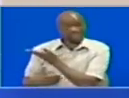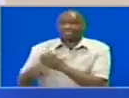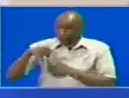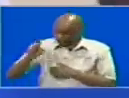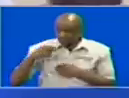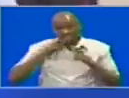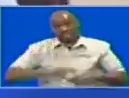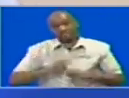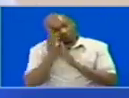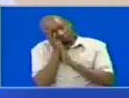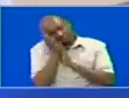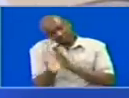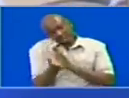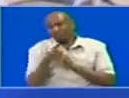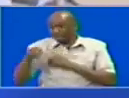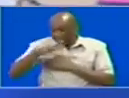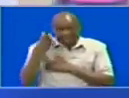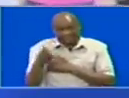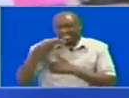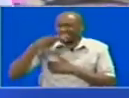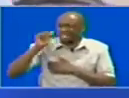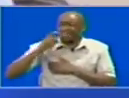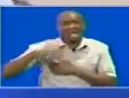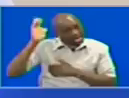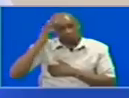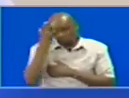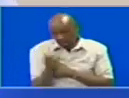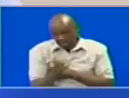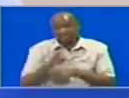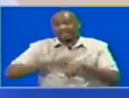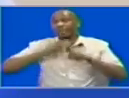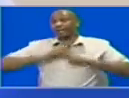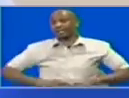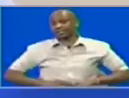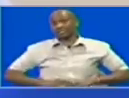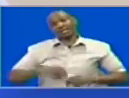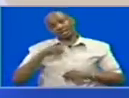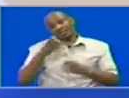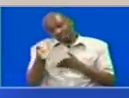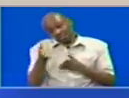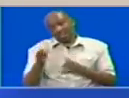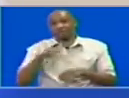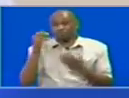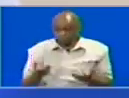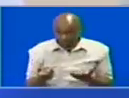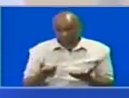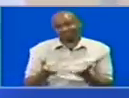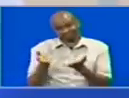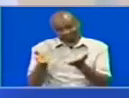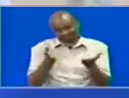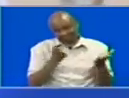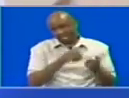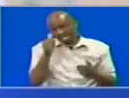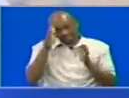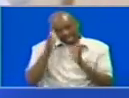this becomes a high prevalence zone for HIV and AIDS, because as they rest in the night time, then it's high time for